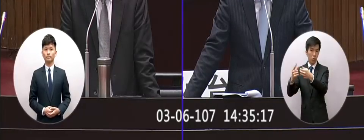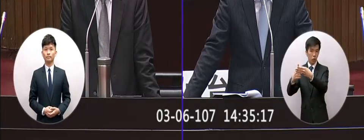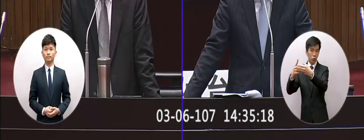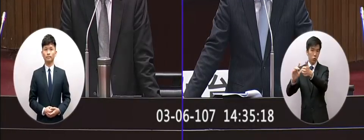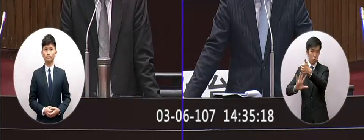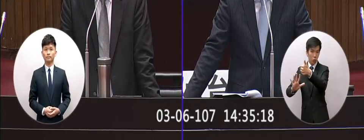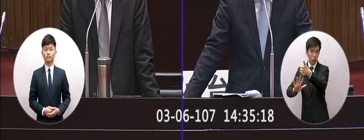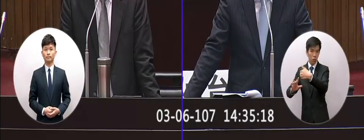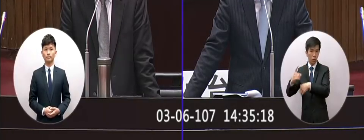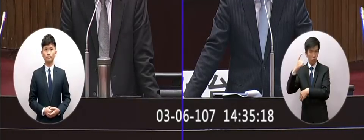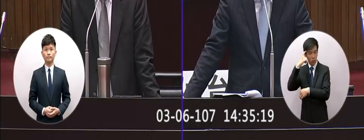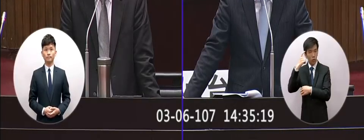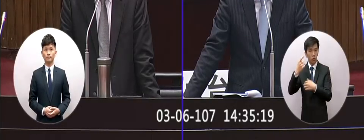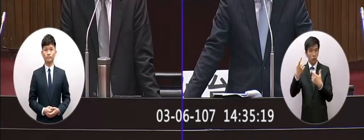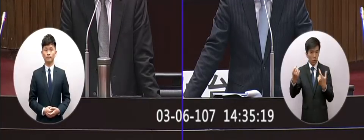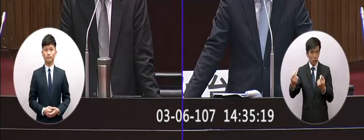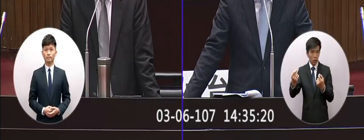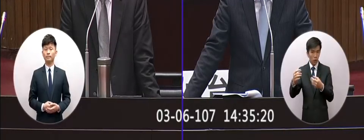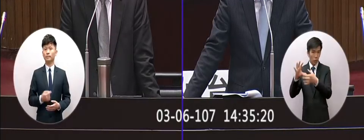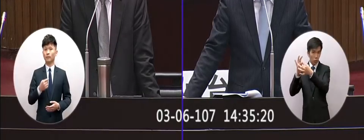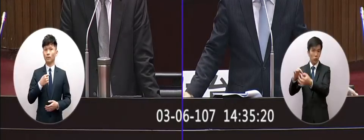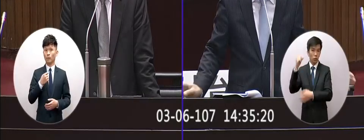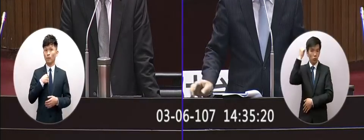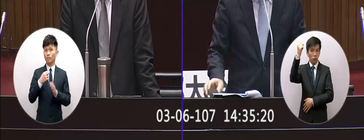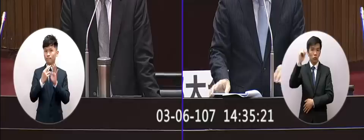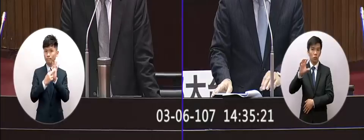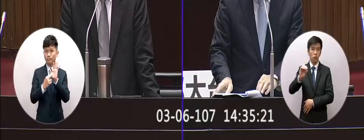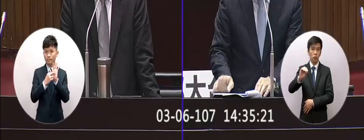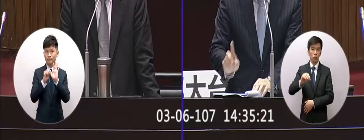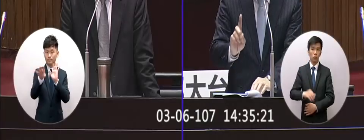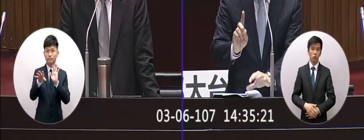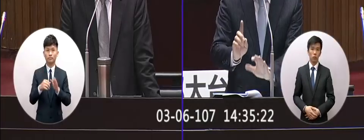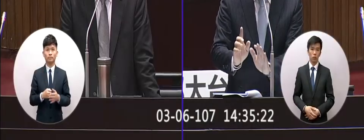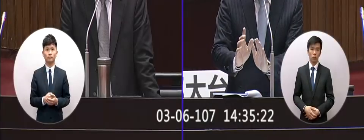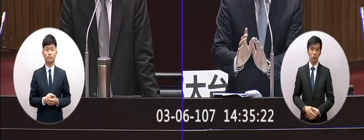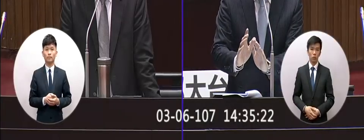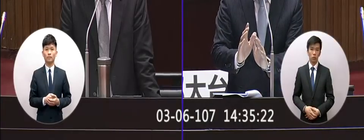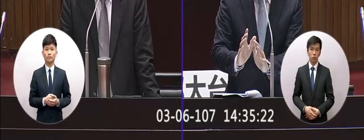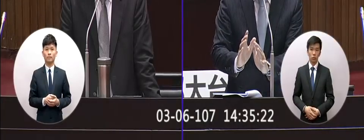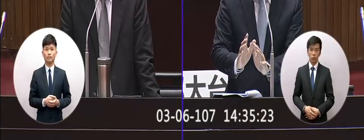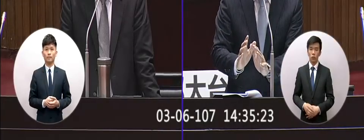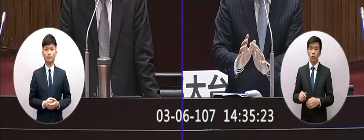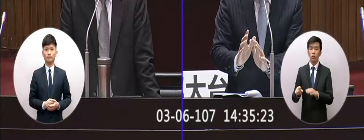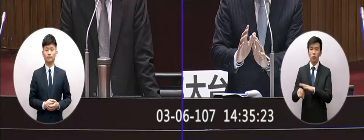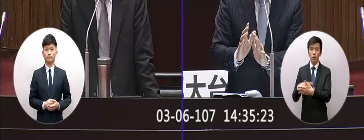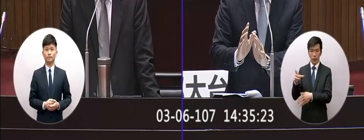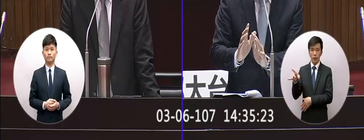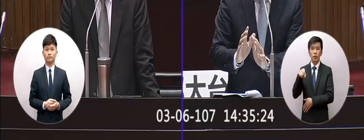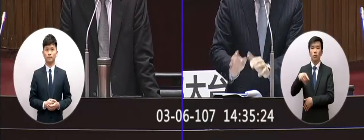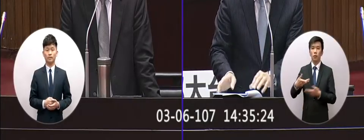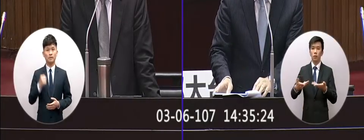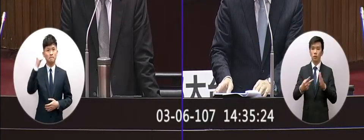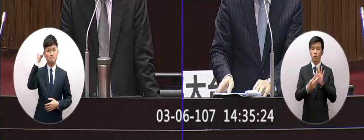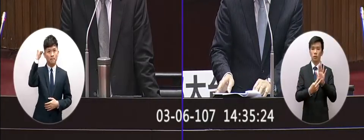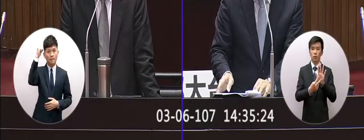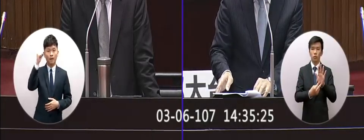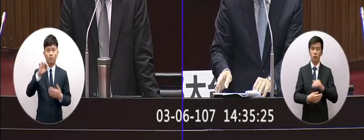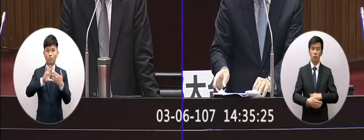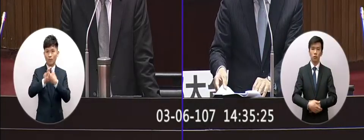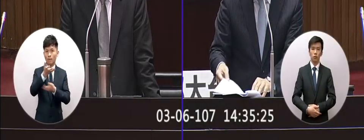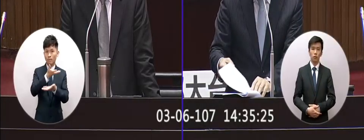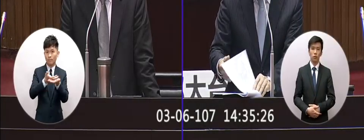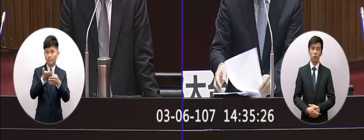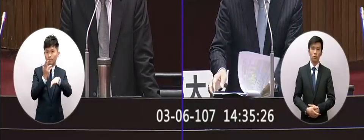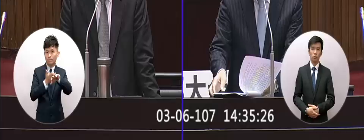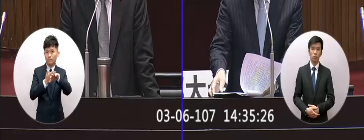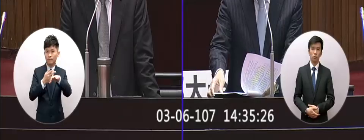议？ 那个对，焦委员，我跟你说明哈，因为 所以我只是举个例子啦，我只是讲说 抗议有循外交的途径啦